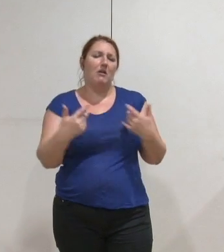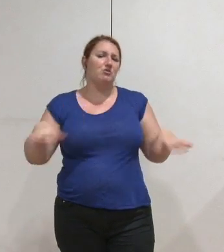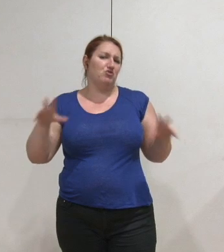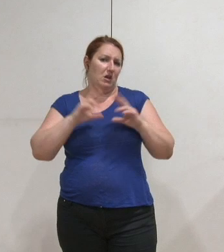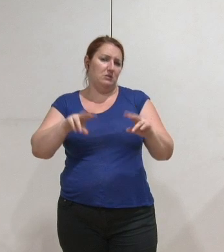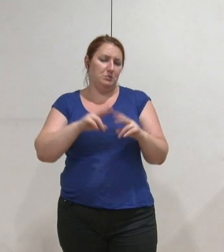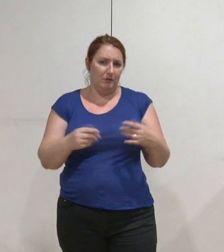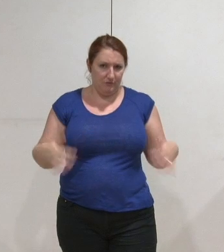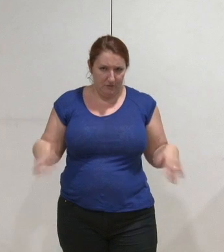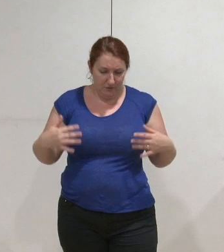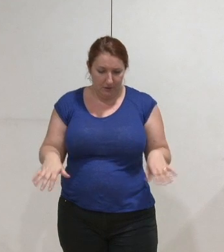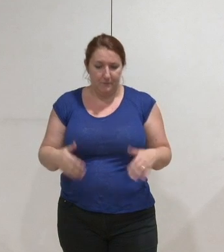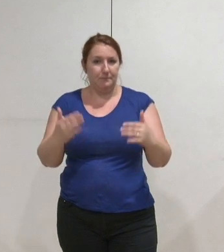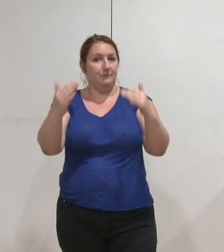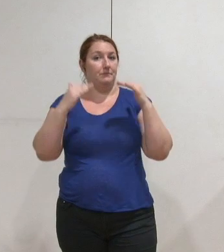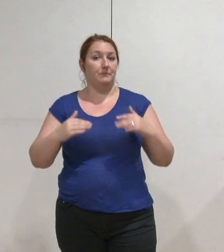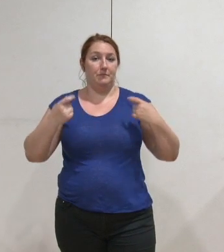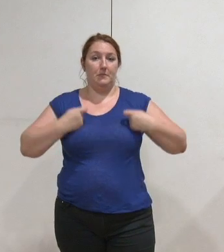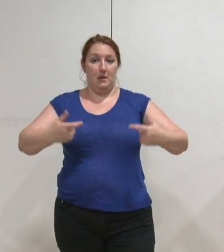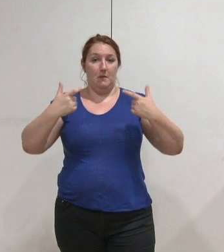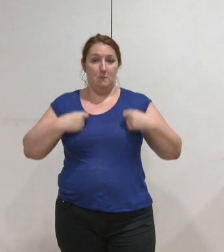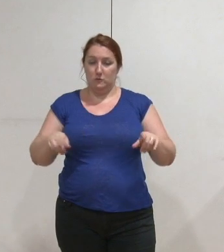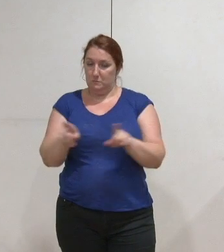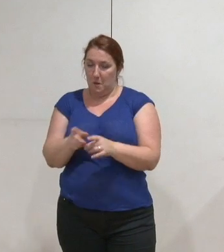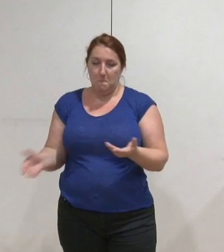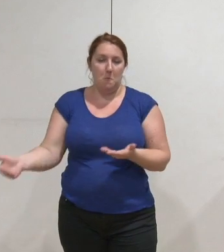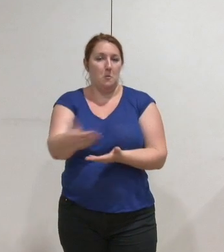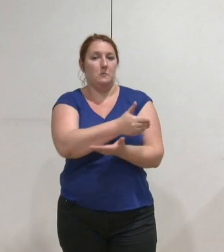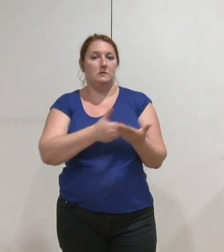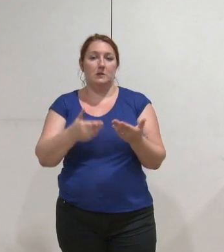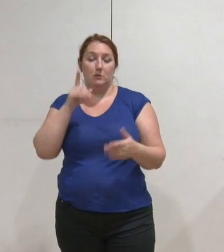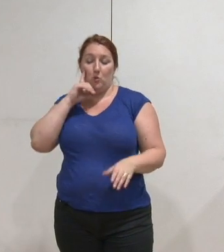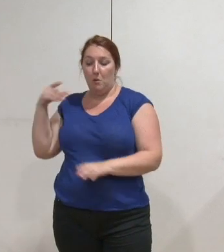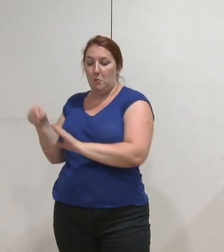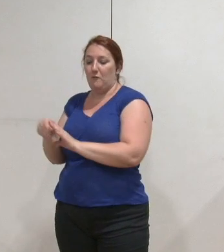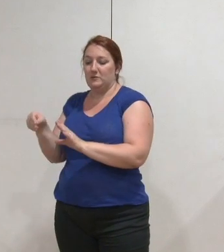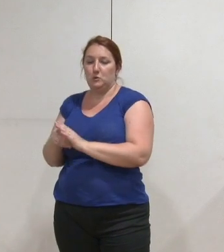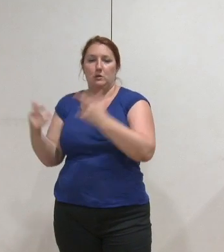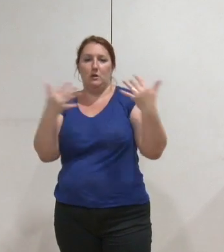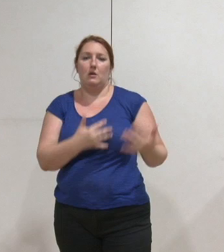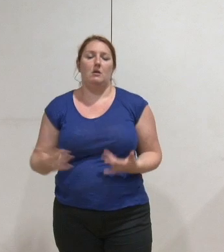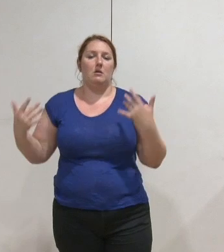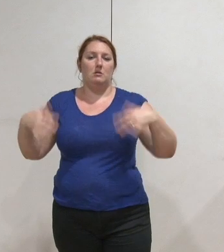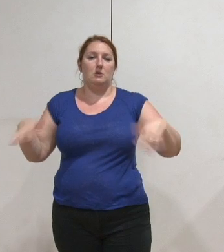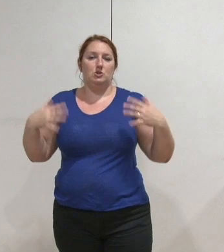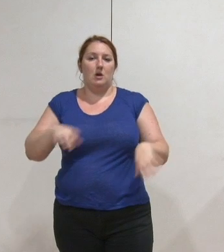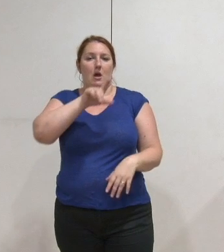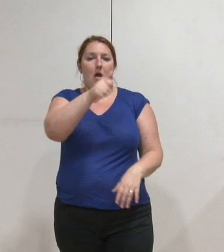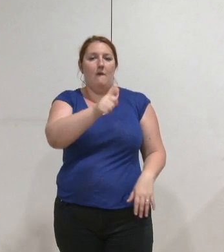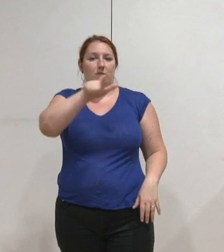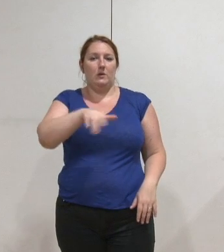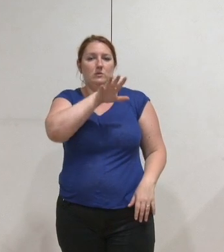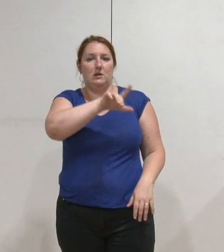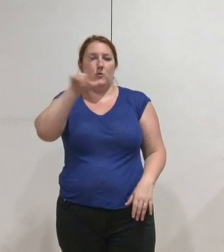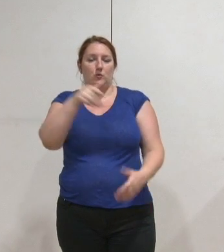ensuite on retrouve des dépenses que l'on retrouve aussi en recette car déjà provisionné il y a 1,52 million d'euros